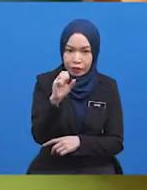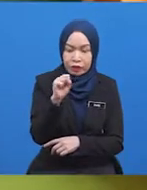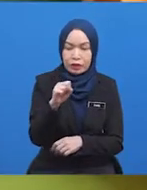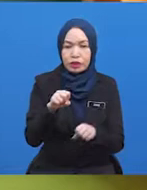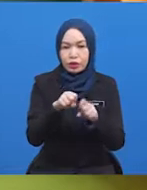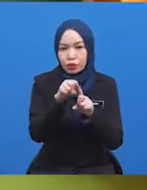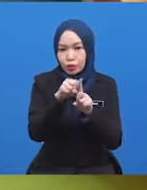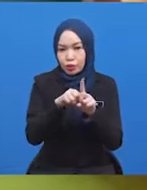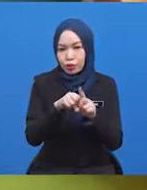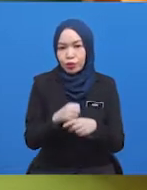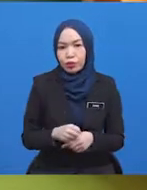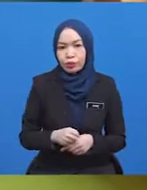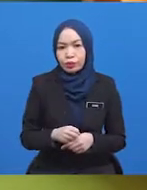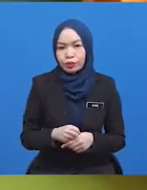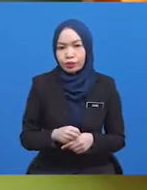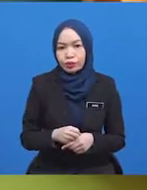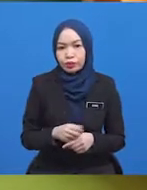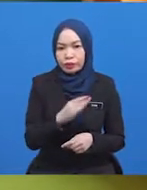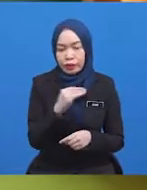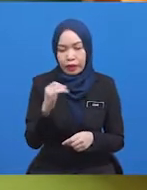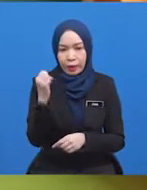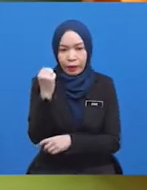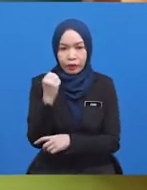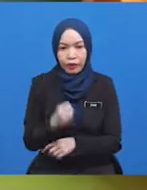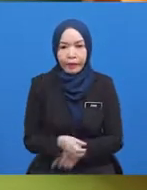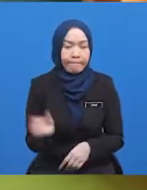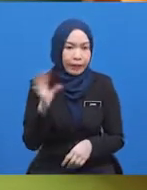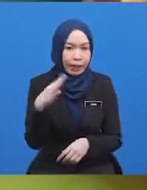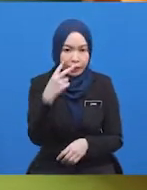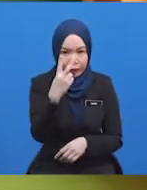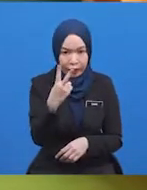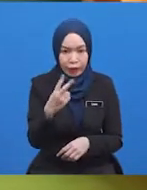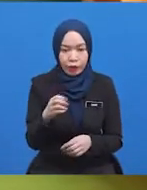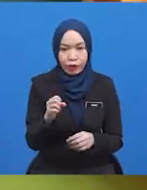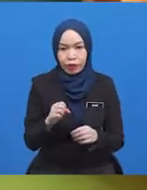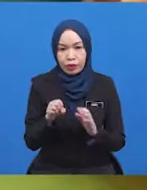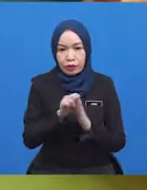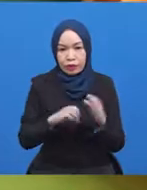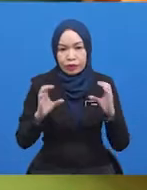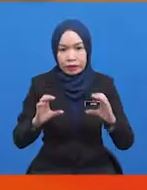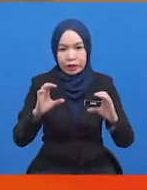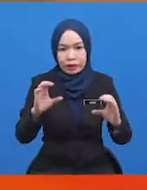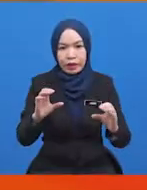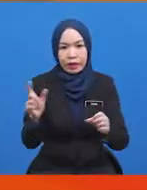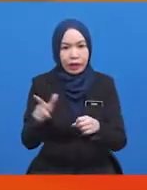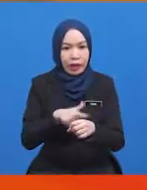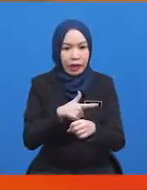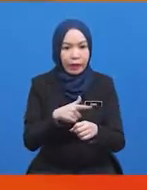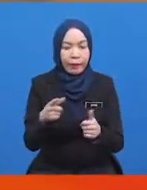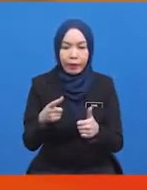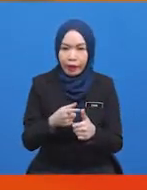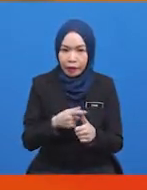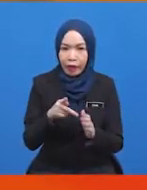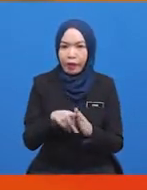Mari kita sama-sama melihat prosesnya secara terperinci. Pertama,